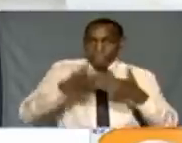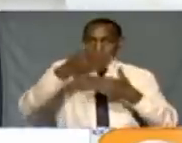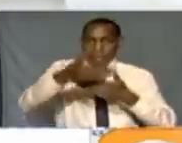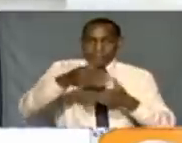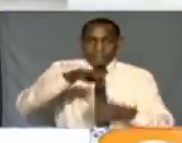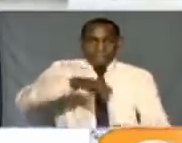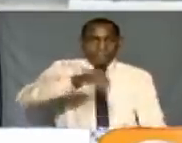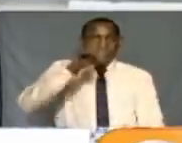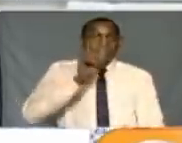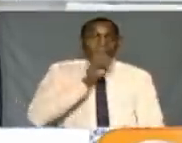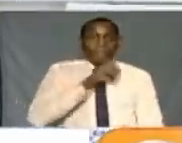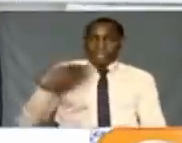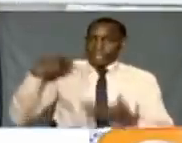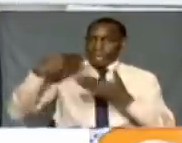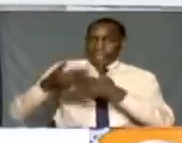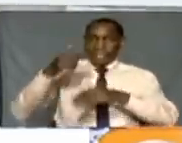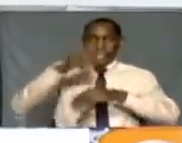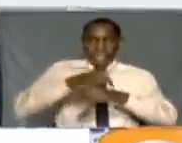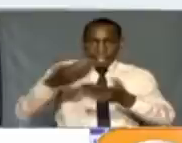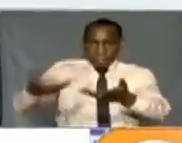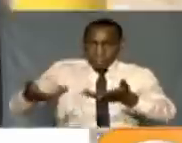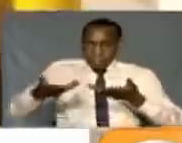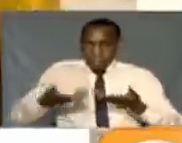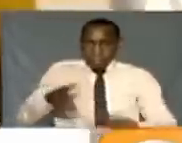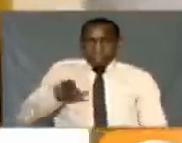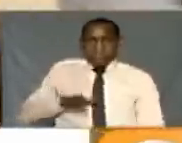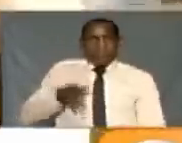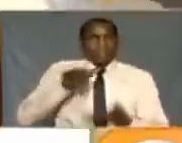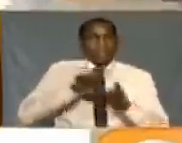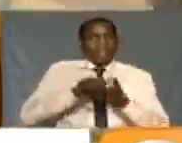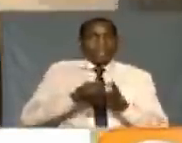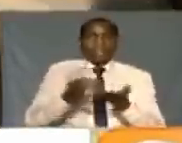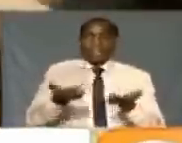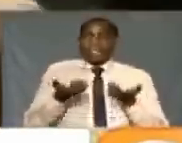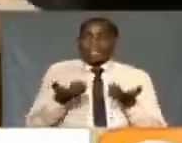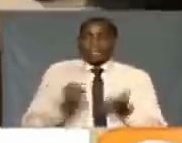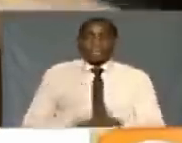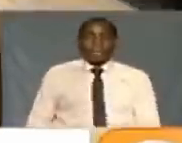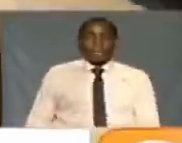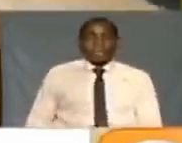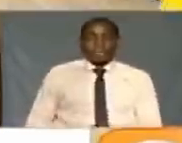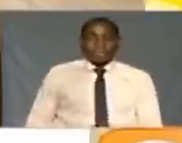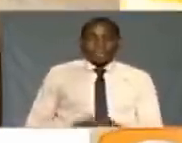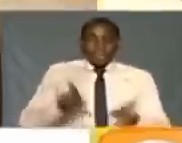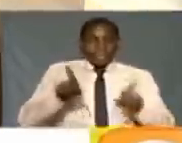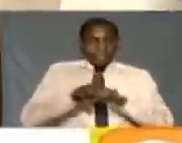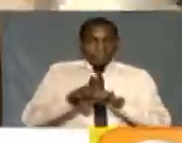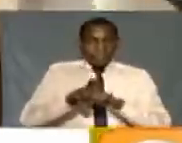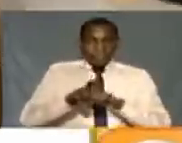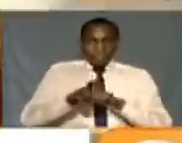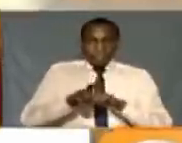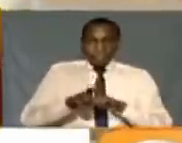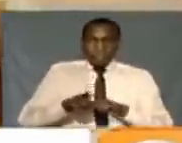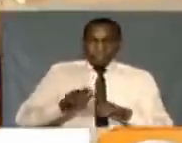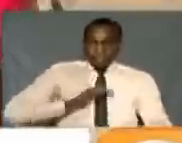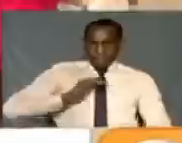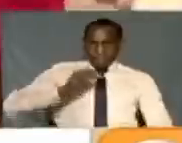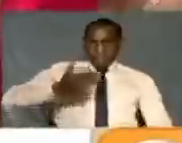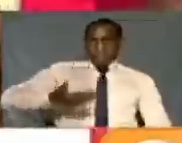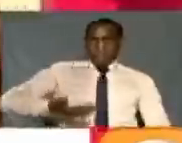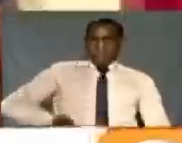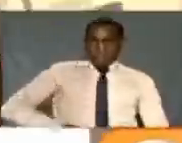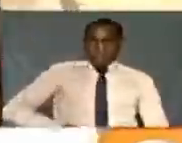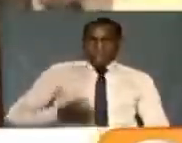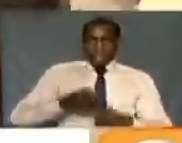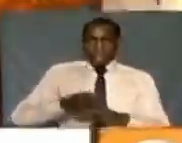kutolewa hadi siku ya kupokea kwa mwanamke huyo anayehitaji. Mtindo wa kupata mtoto namna hii maarufu